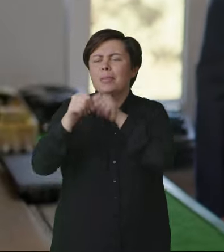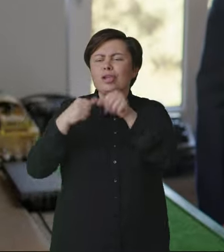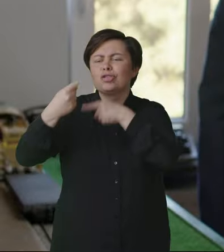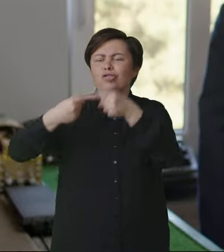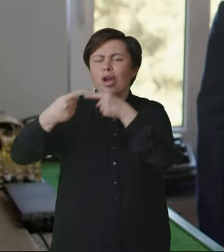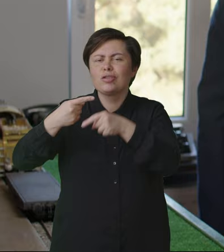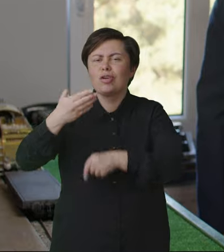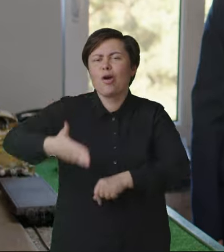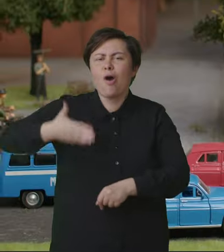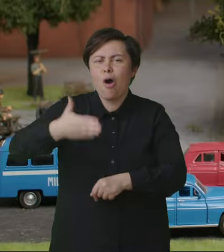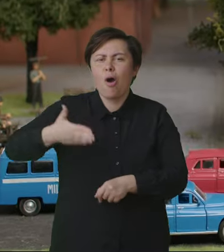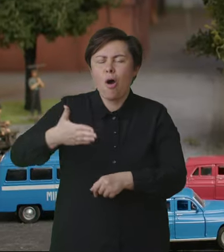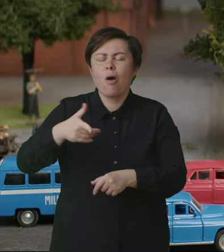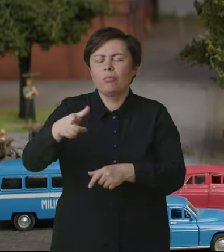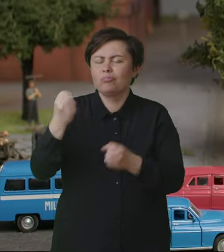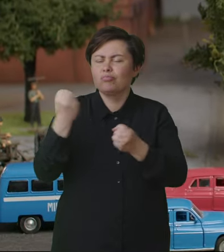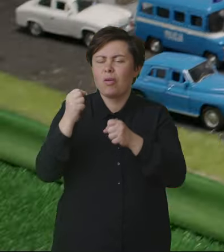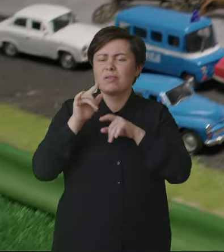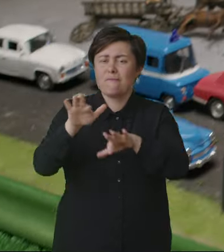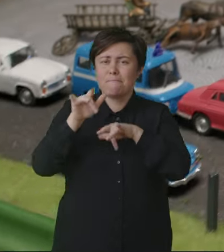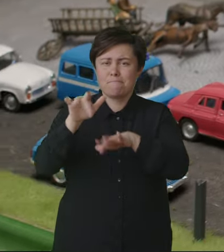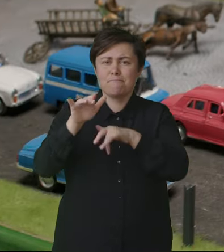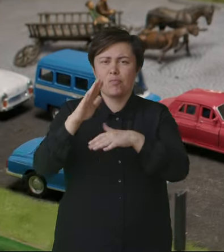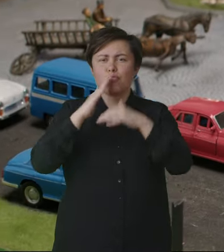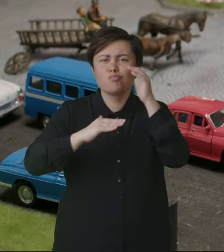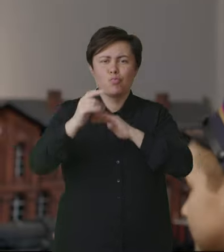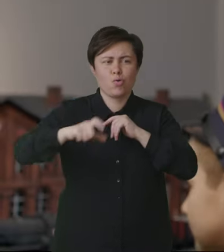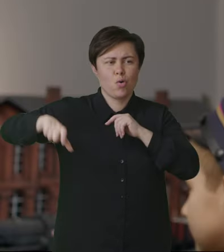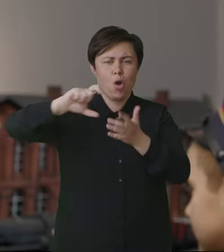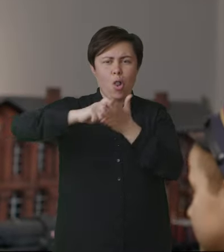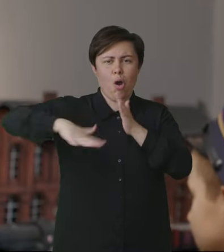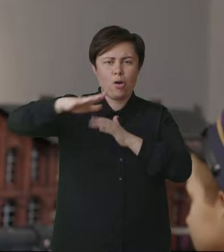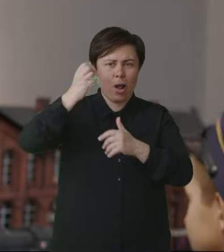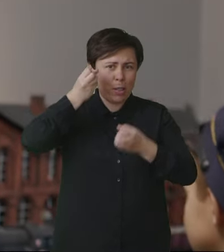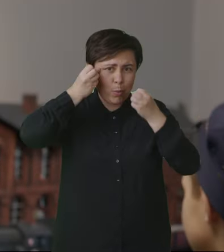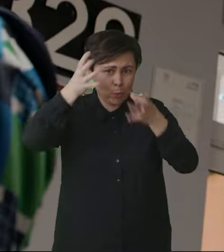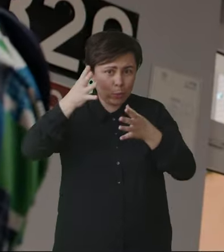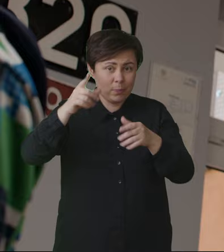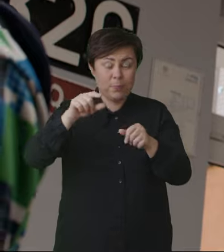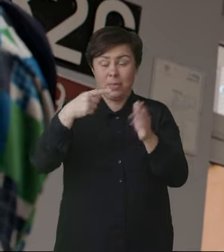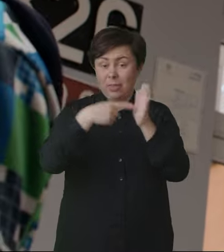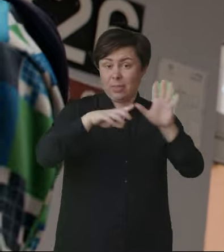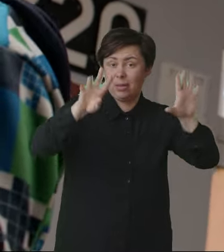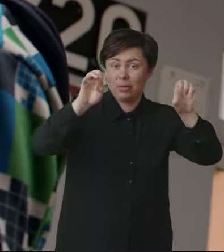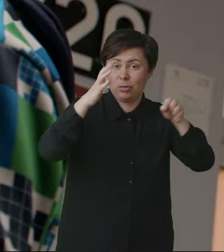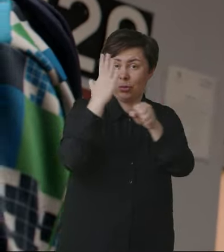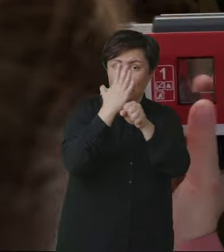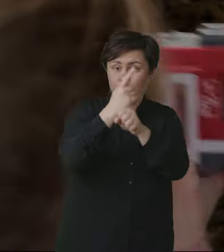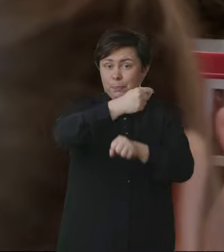kolejowych, które wciąż odgrywają kluczową rolę w kreowaniu lokalnej kultury. W latach